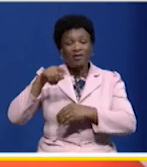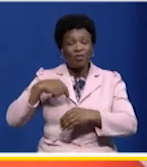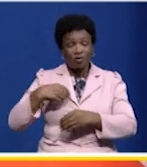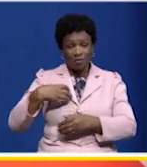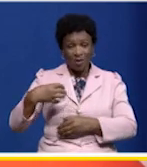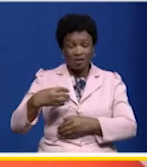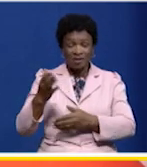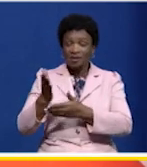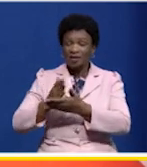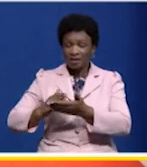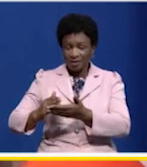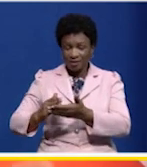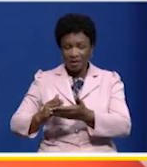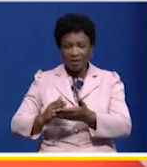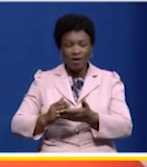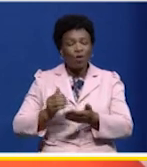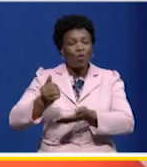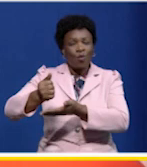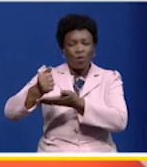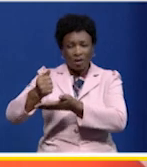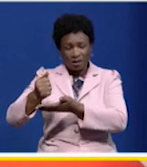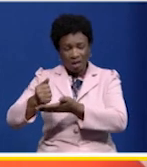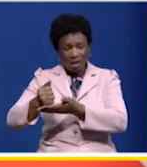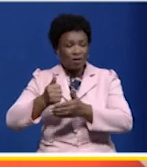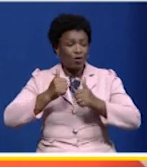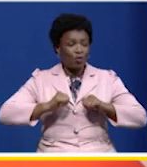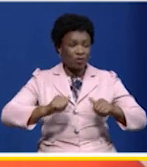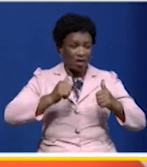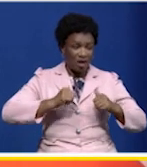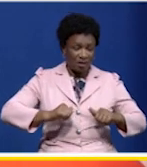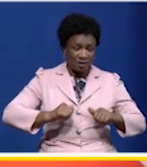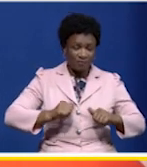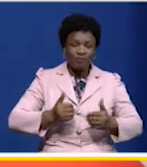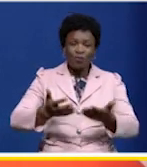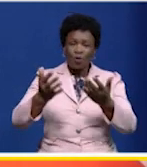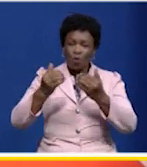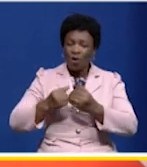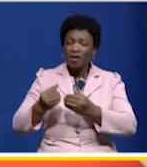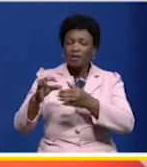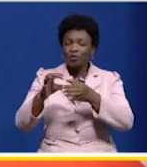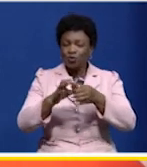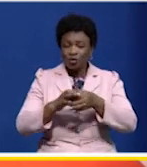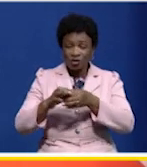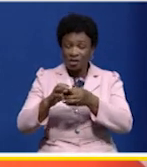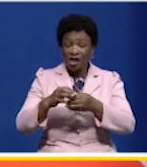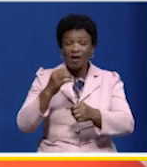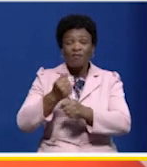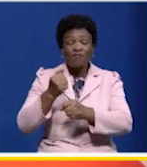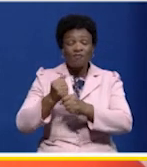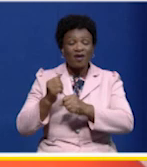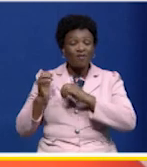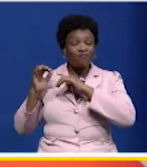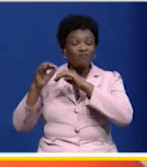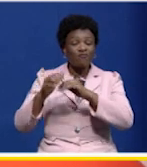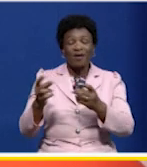maazi wa sek sasa iwe ni ekei iwe ni utalii kuza kuju ama kuf makam kama